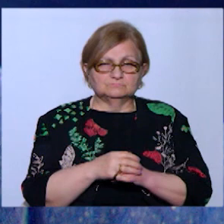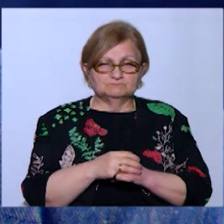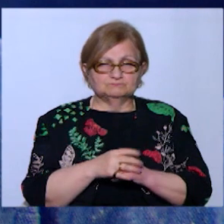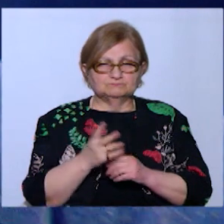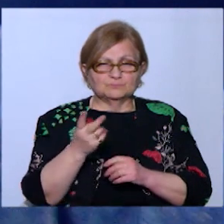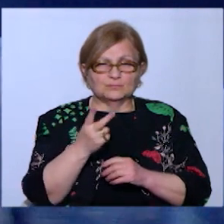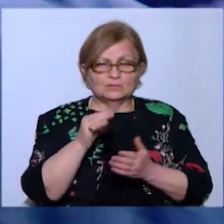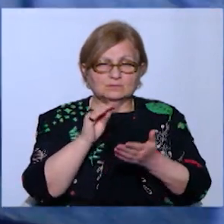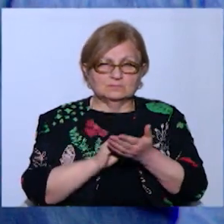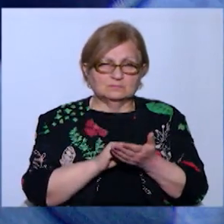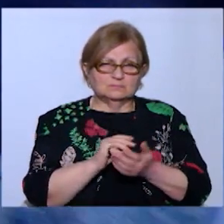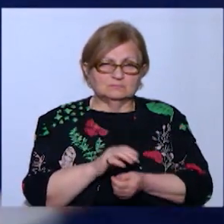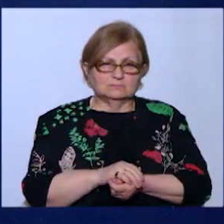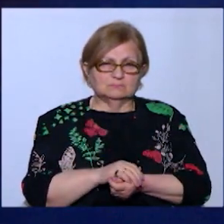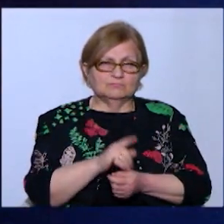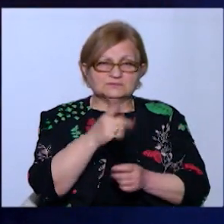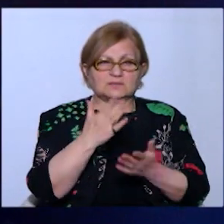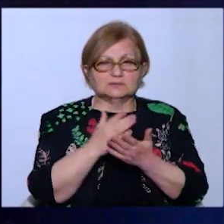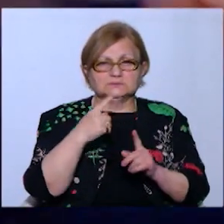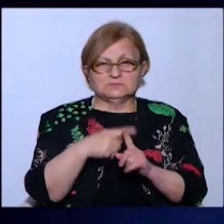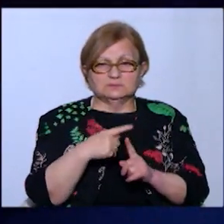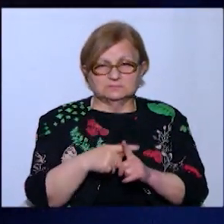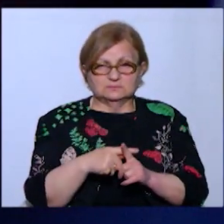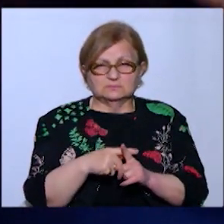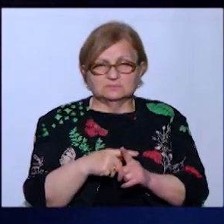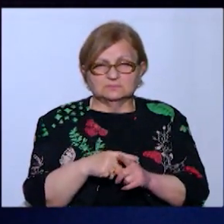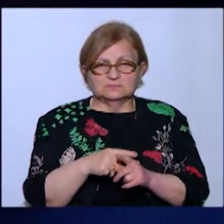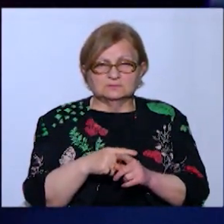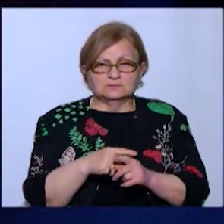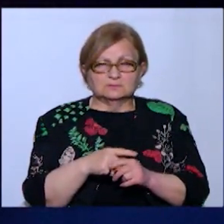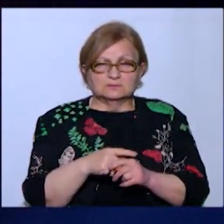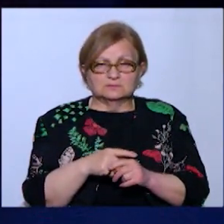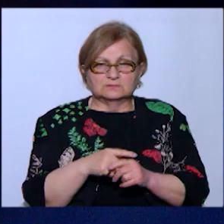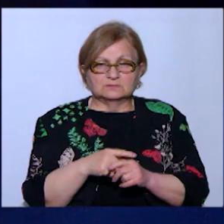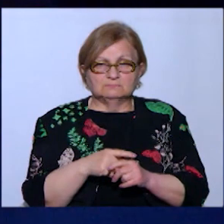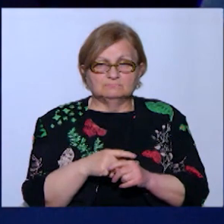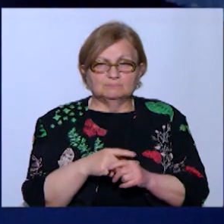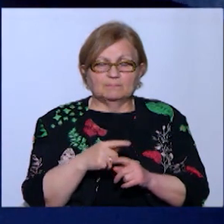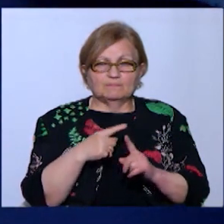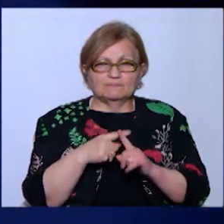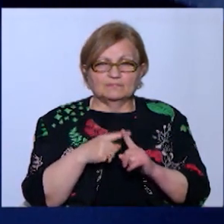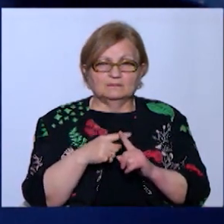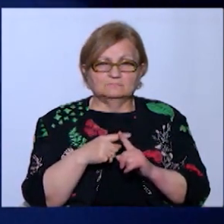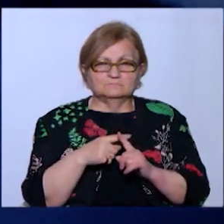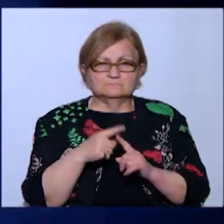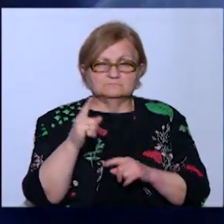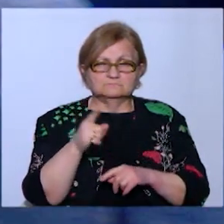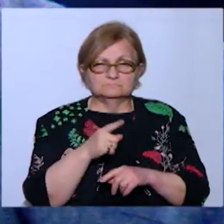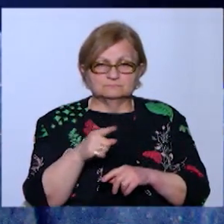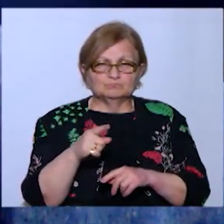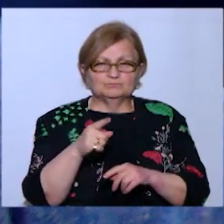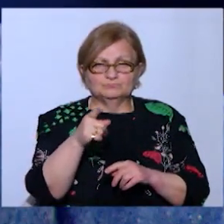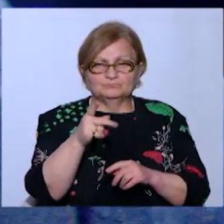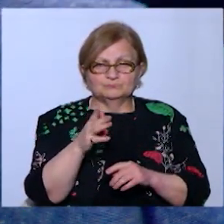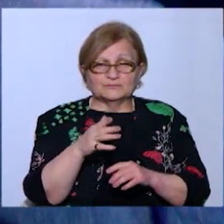უნდა დავწეროთ რომ არის დადებითი. ნუ ამ სისტემის ამონახსნი მიიღება x-ი ნაკლები ანტოლი - 1.5-ზე